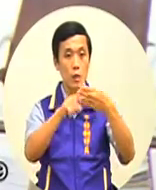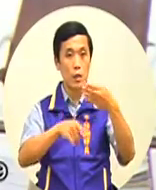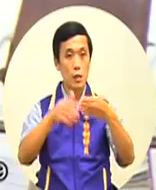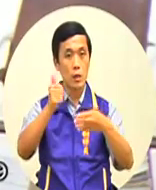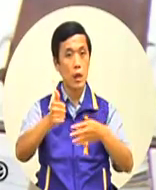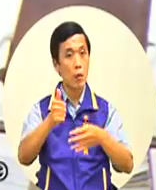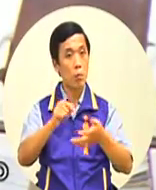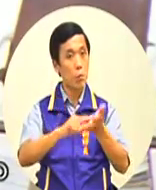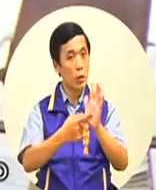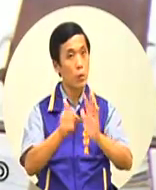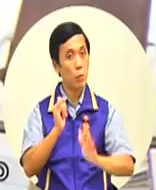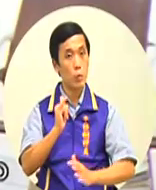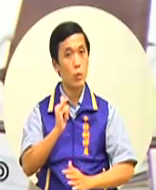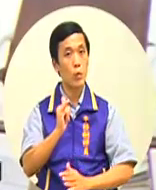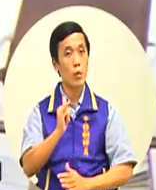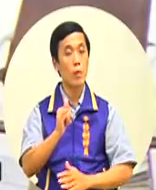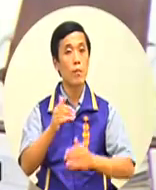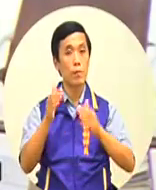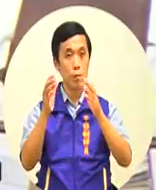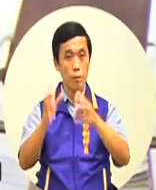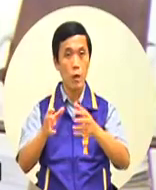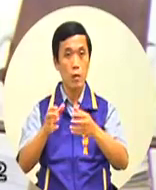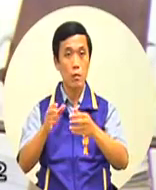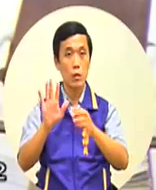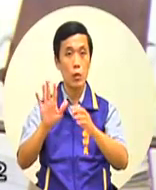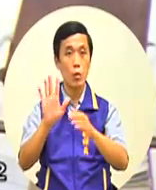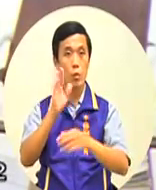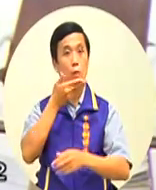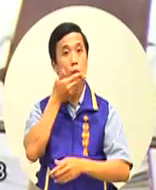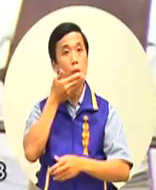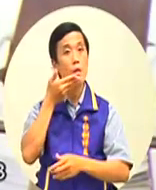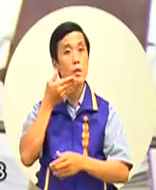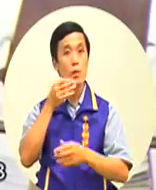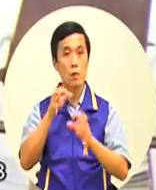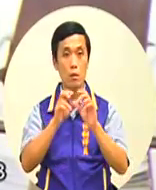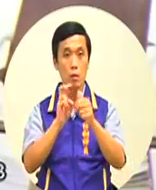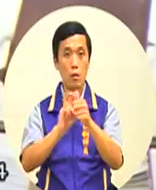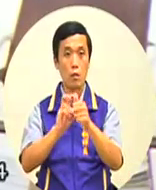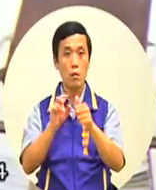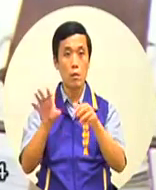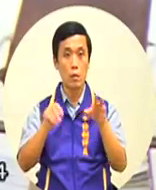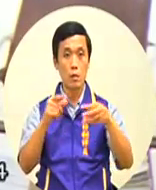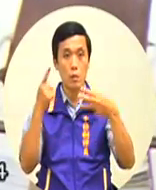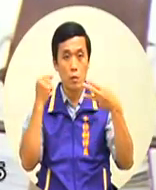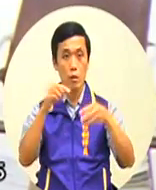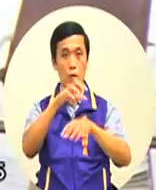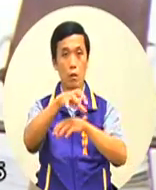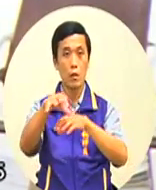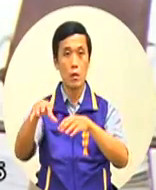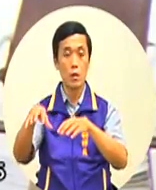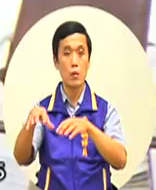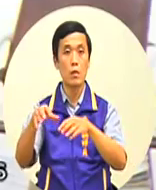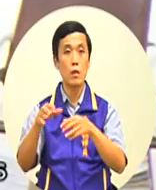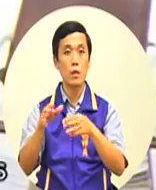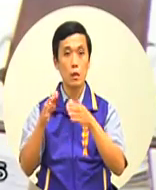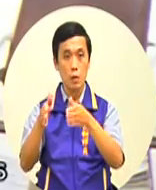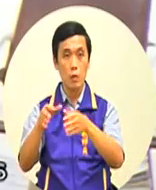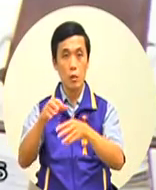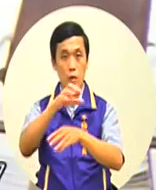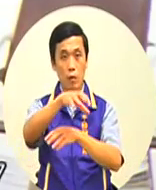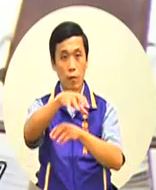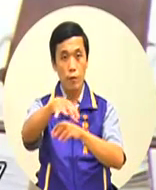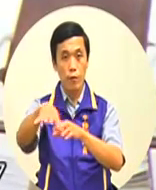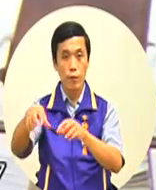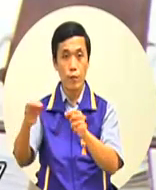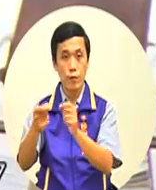营造有利的照顾资源发展的环境，满足在地长照